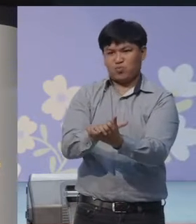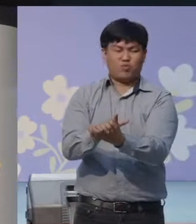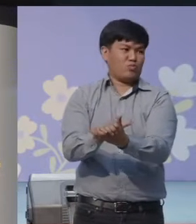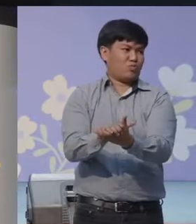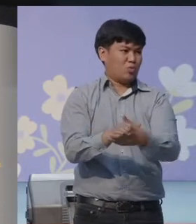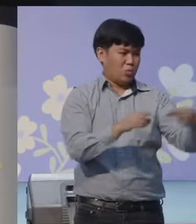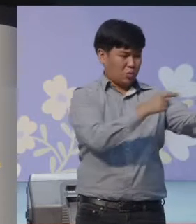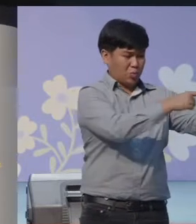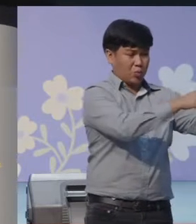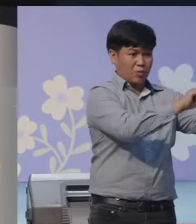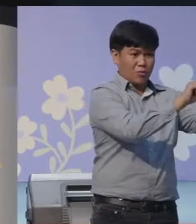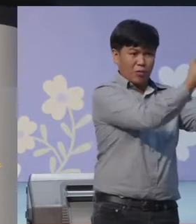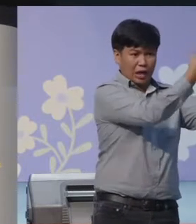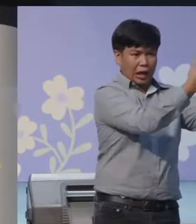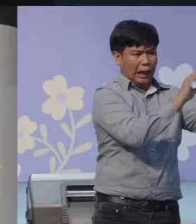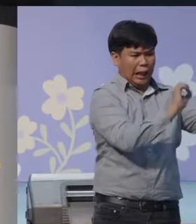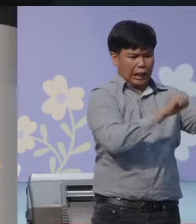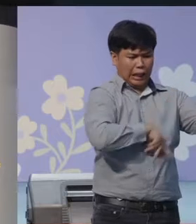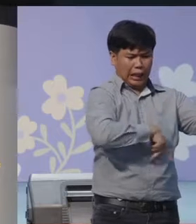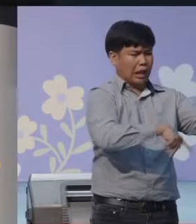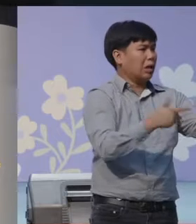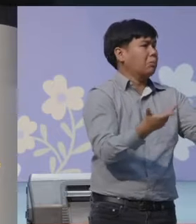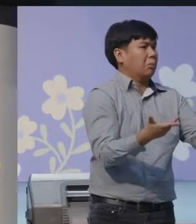anak ang isang lalaki.